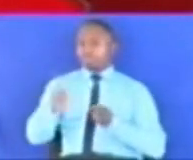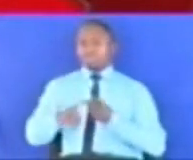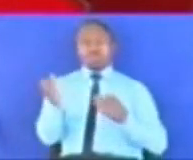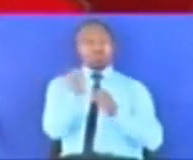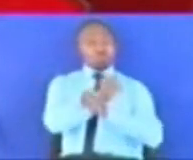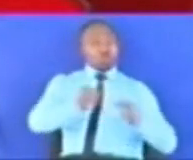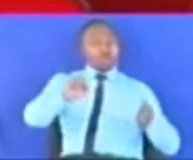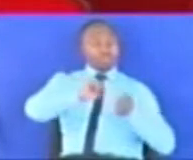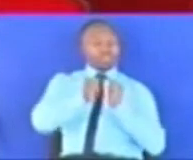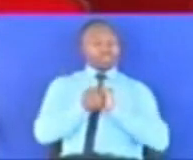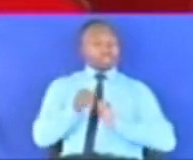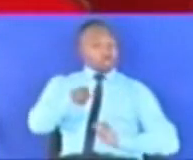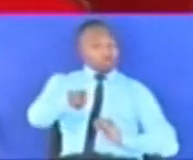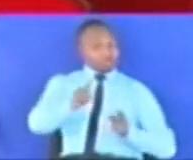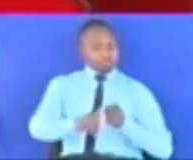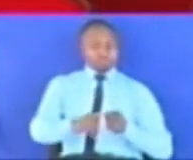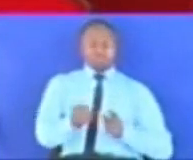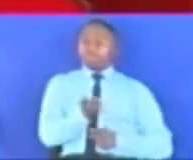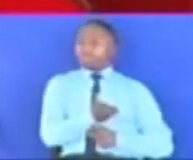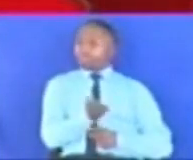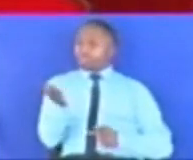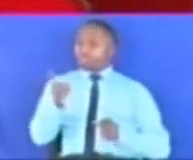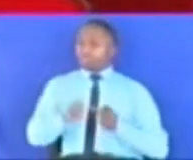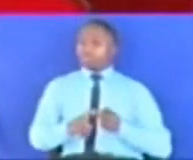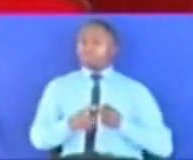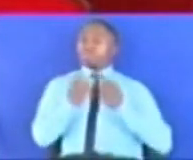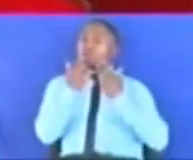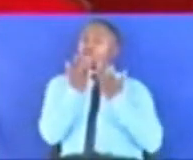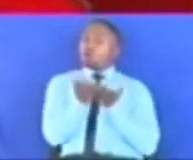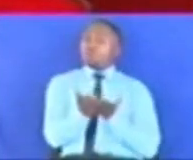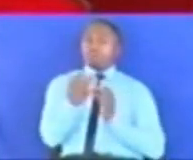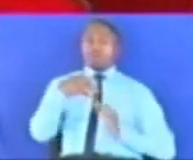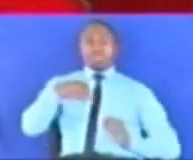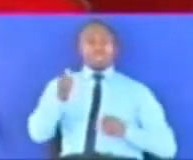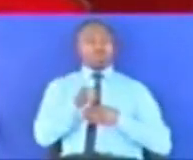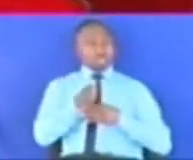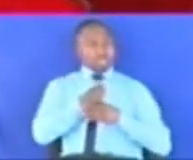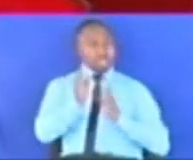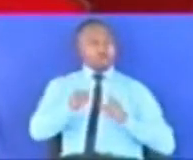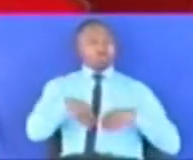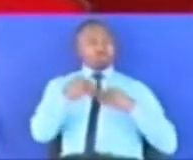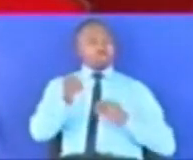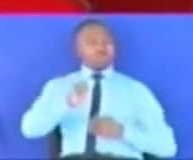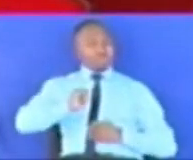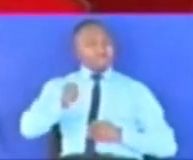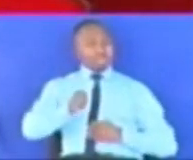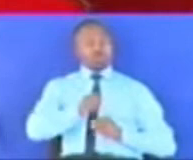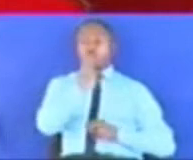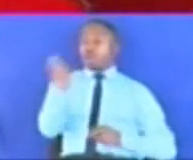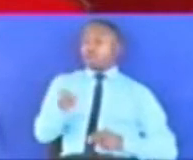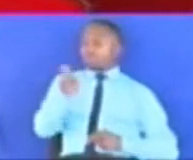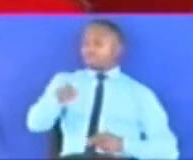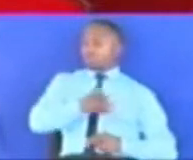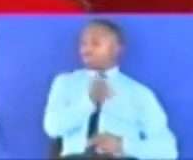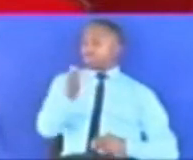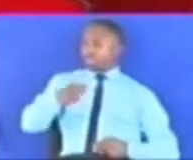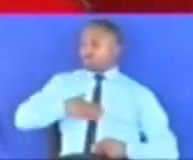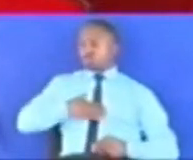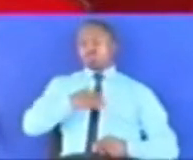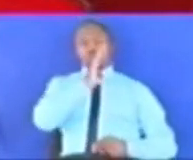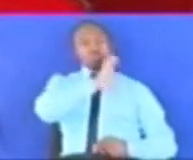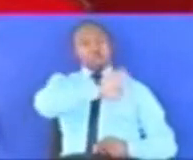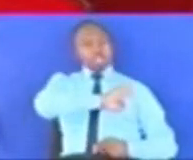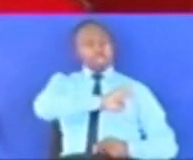kunusuru tatizo hilo. Lakini lingine, nilikuwa naomba wizara husika itoe vibali kwa halmashauri zetu ziajiri nako